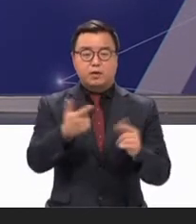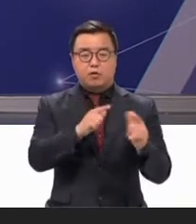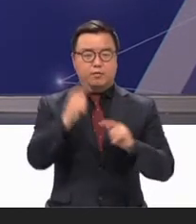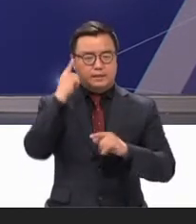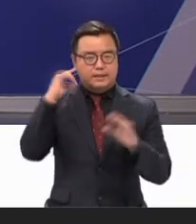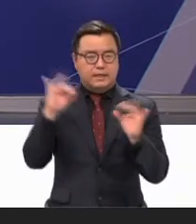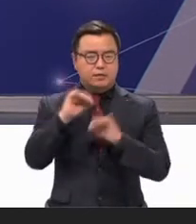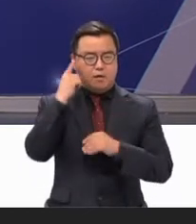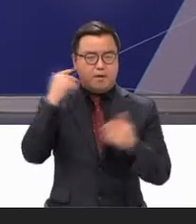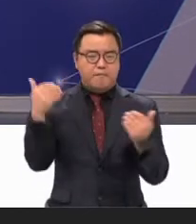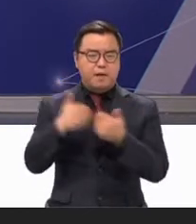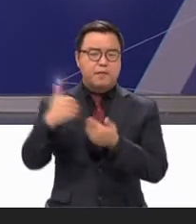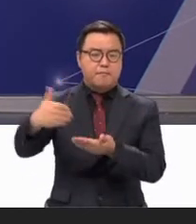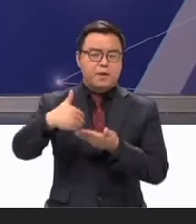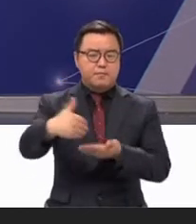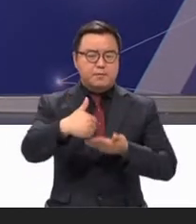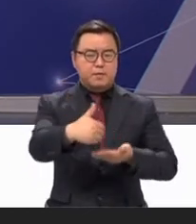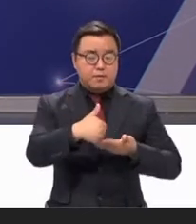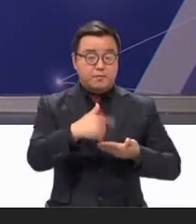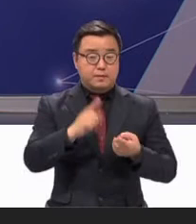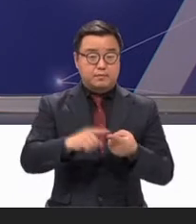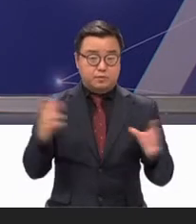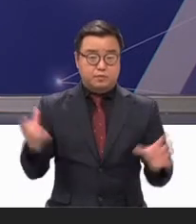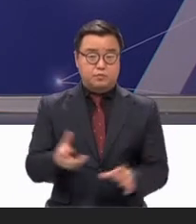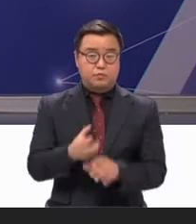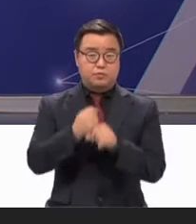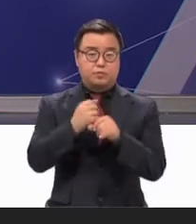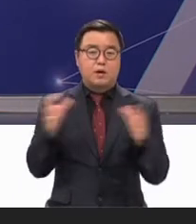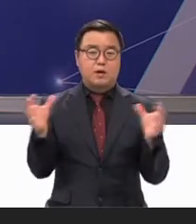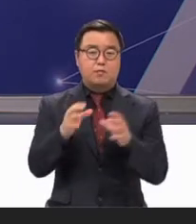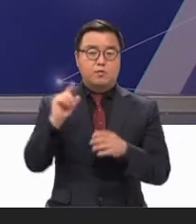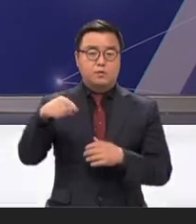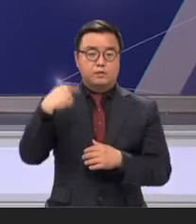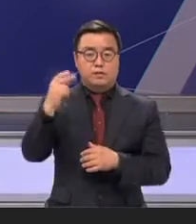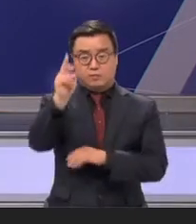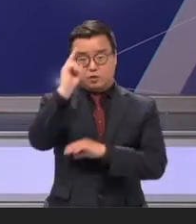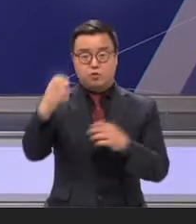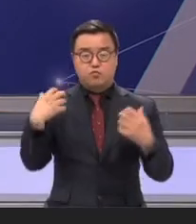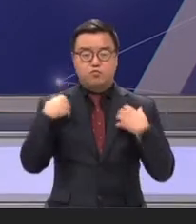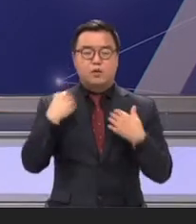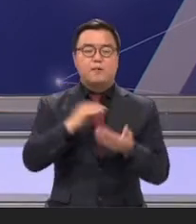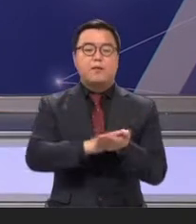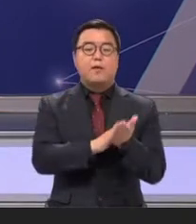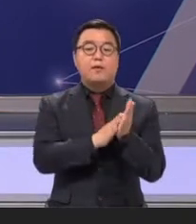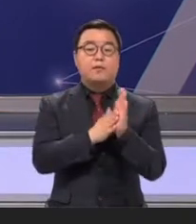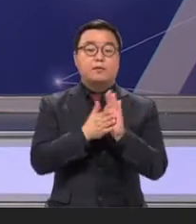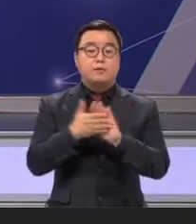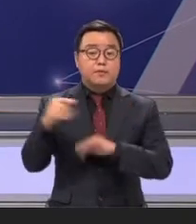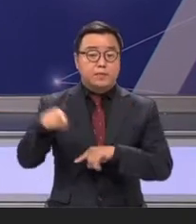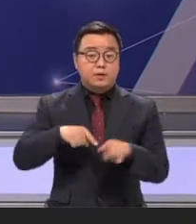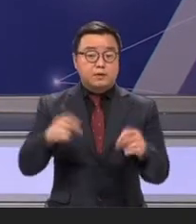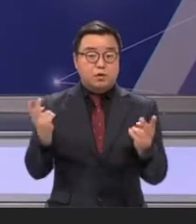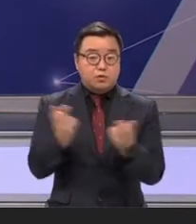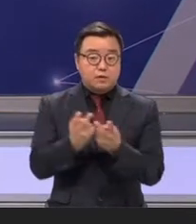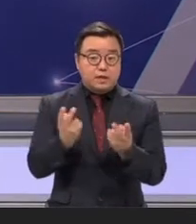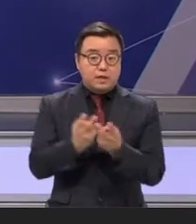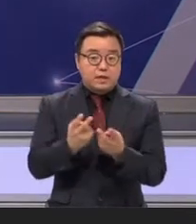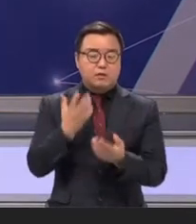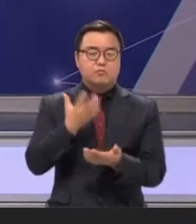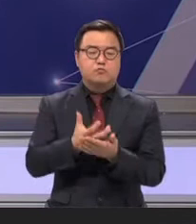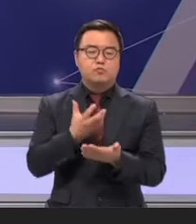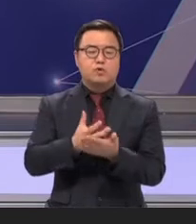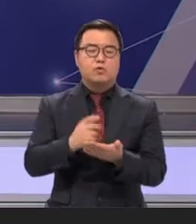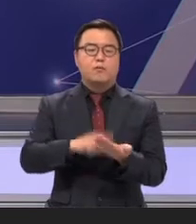의견들이 들어오겠죠. 이런 의견 수렴 과정을 거쳐서 정부는 변화하는 정책을 문서로 발표하게 되는데요. 이거를